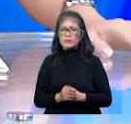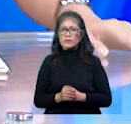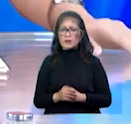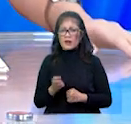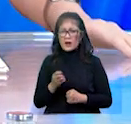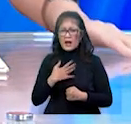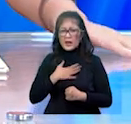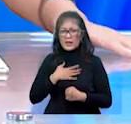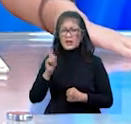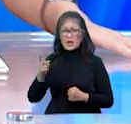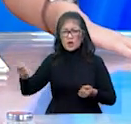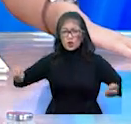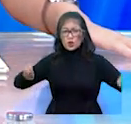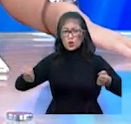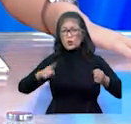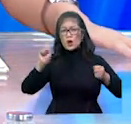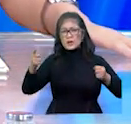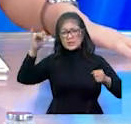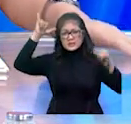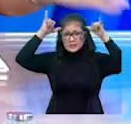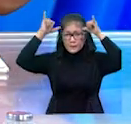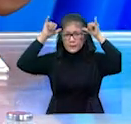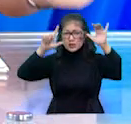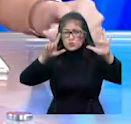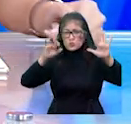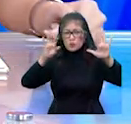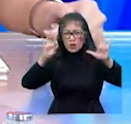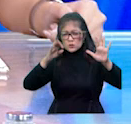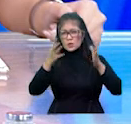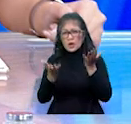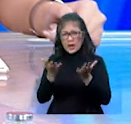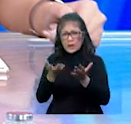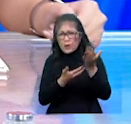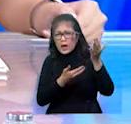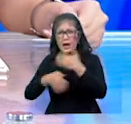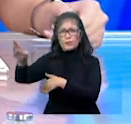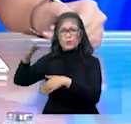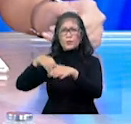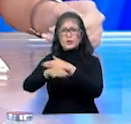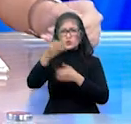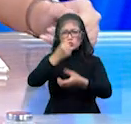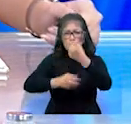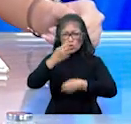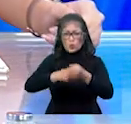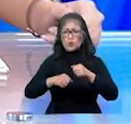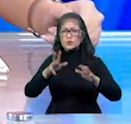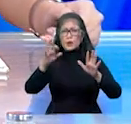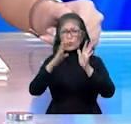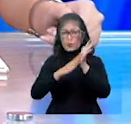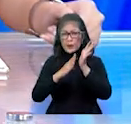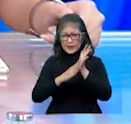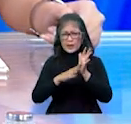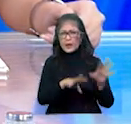Terkejut saat diturunkan dari truk, sapi berbobot 700 kg lari hingga masuk ke sumur sedalam 10 meter. Evakuasi pun